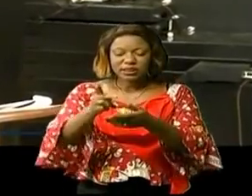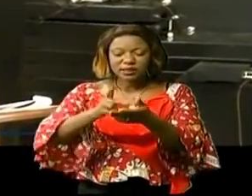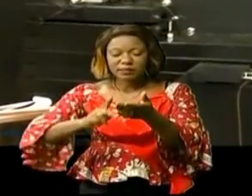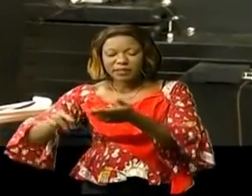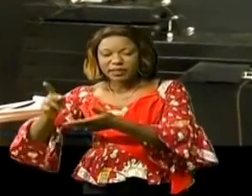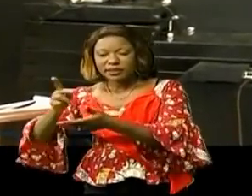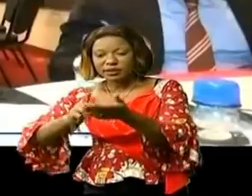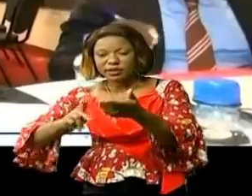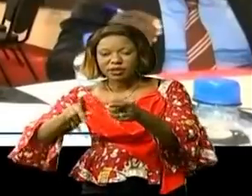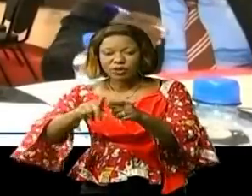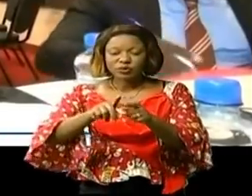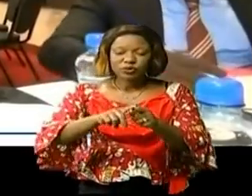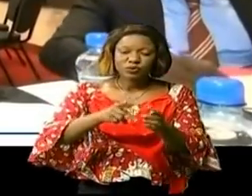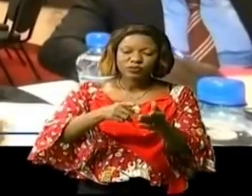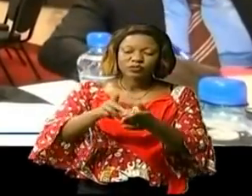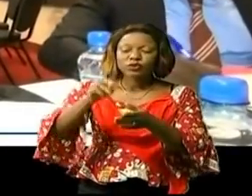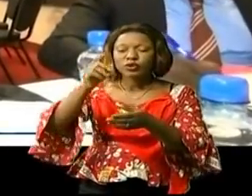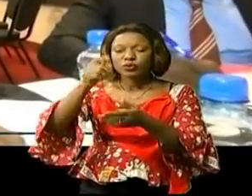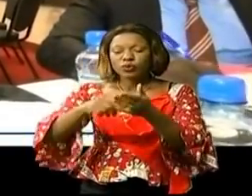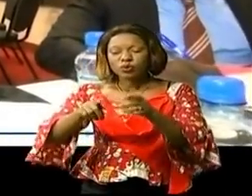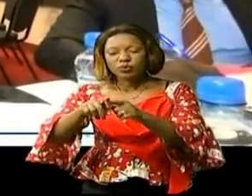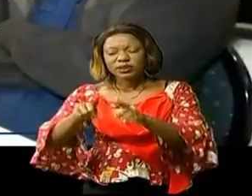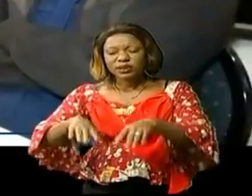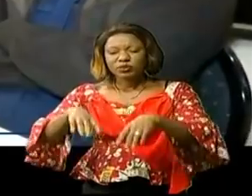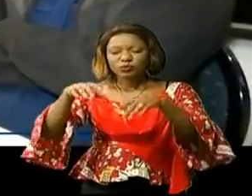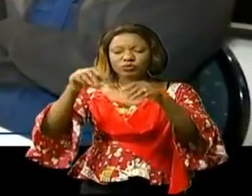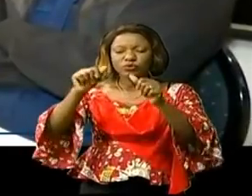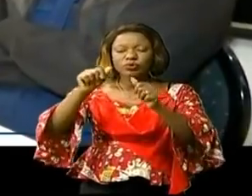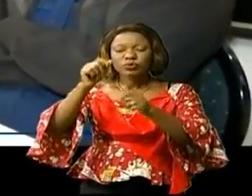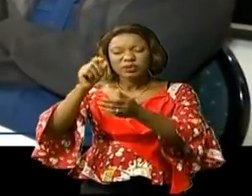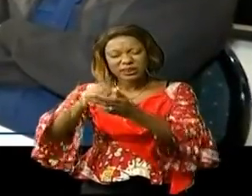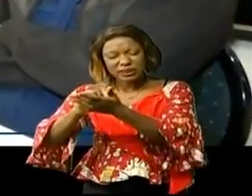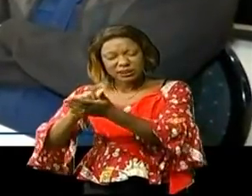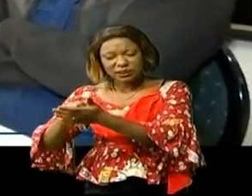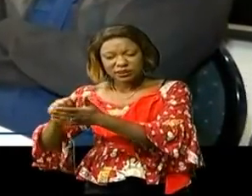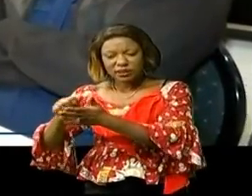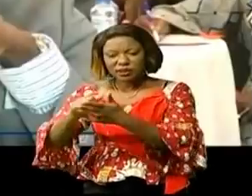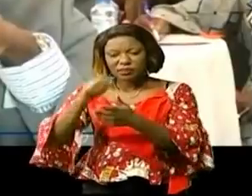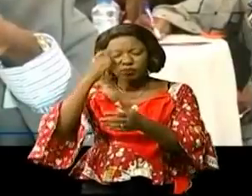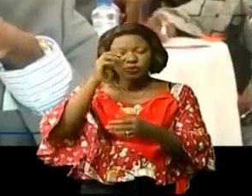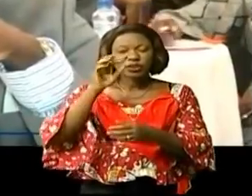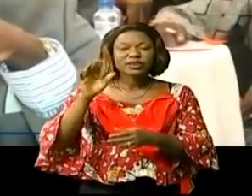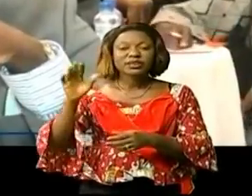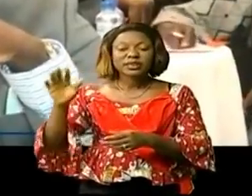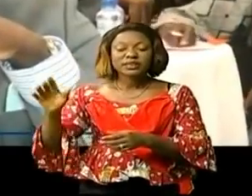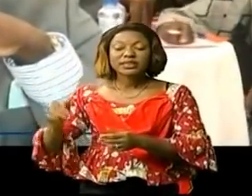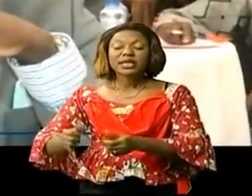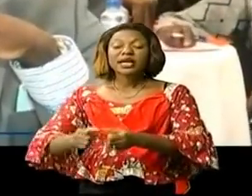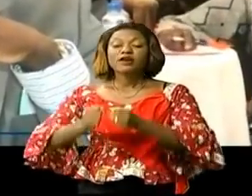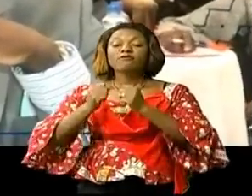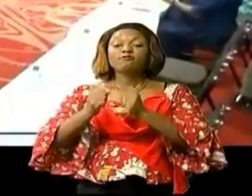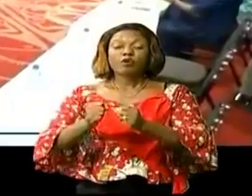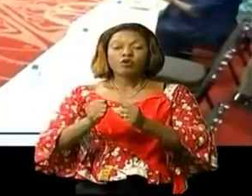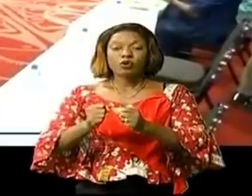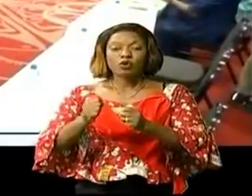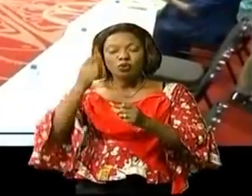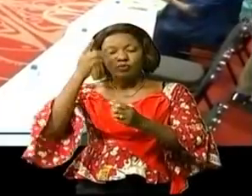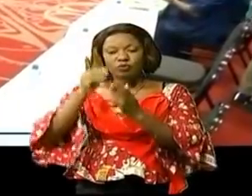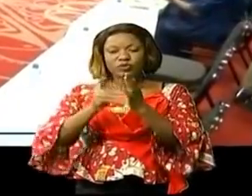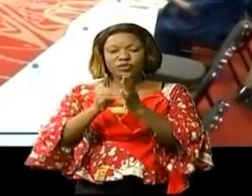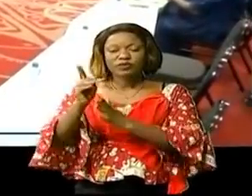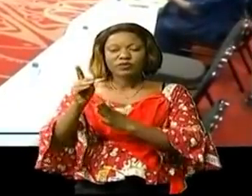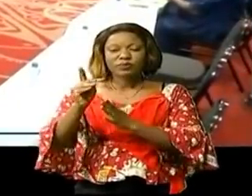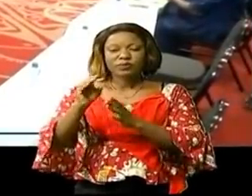les amendements nécessaires à faire pour la réussite du programme Kin Elenda devant développer la capitale